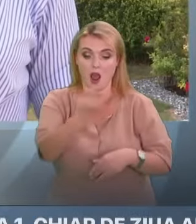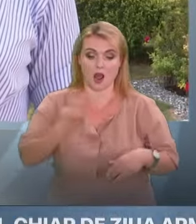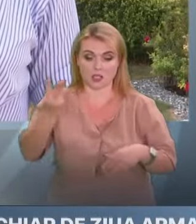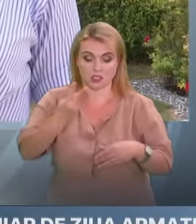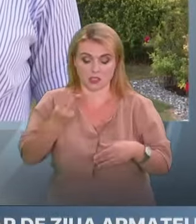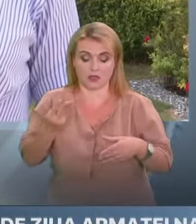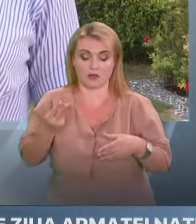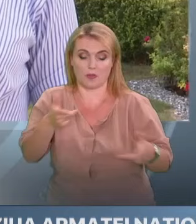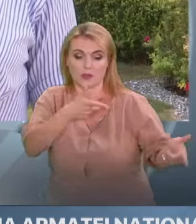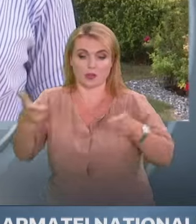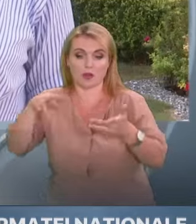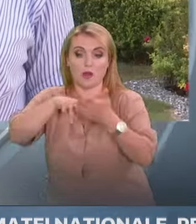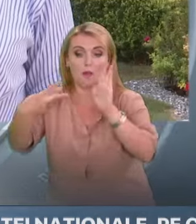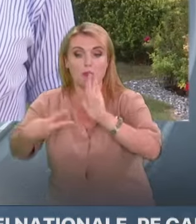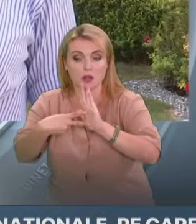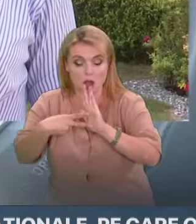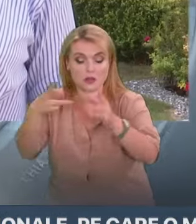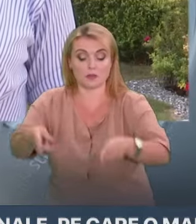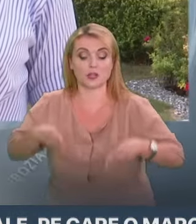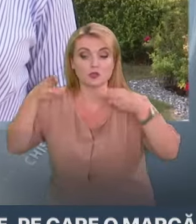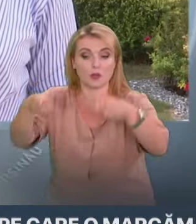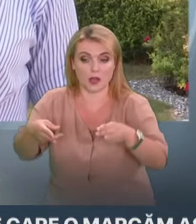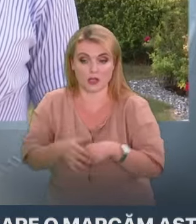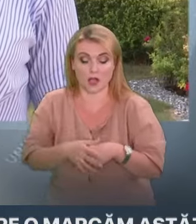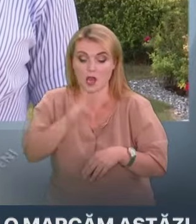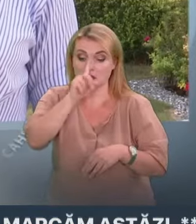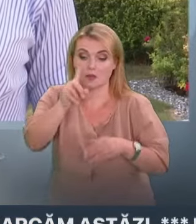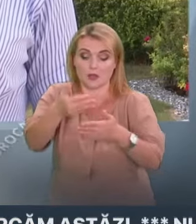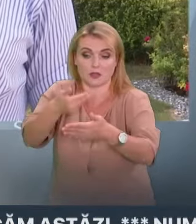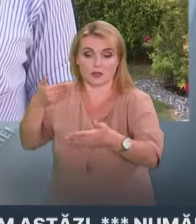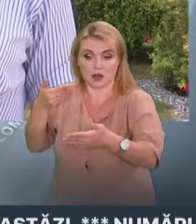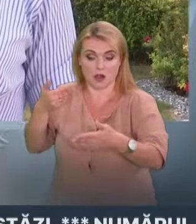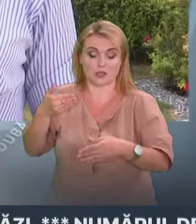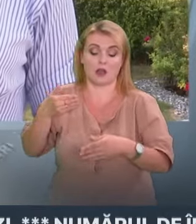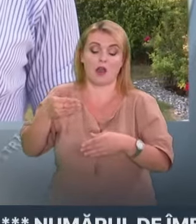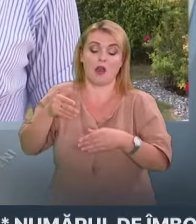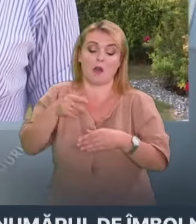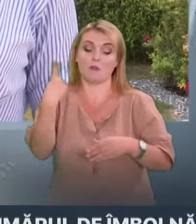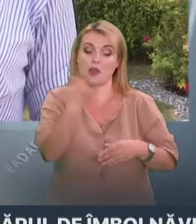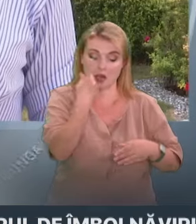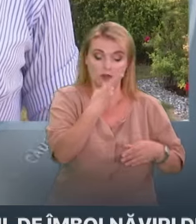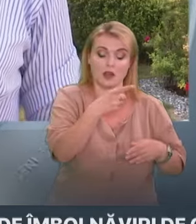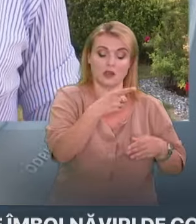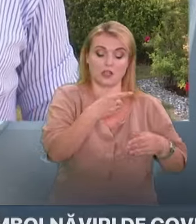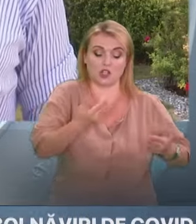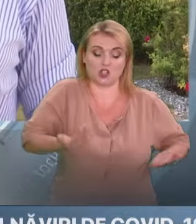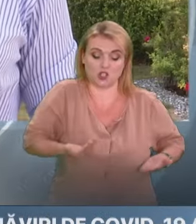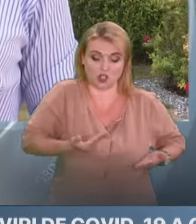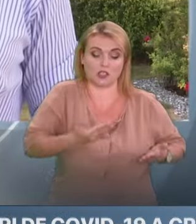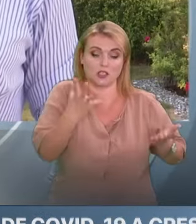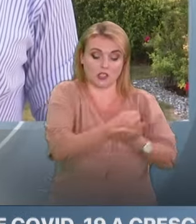un scenariu crimei. Cu o lună înainte, aceștia au închiriat un apartament în Chișinău, dar